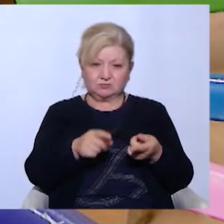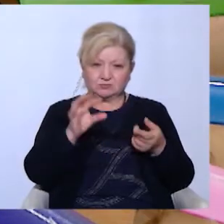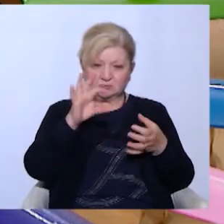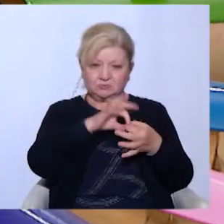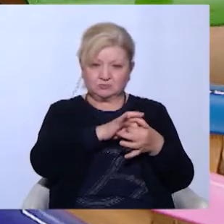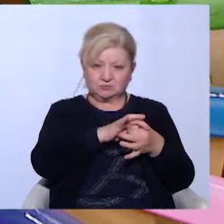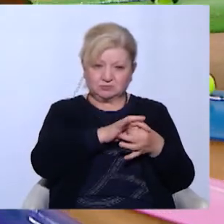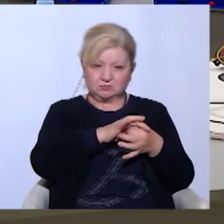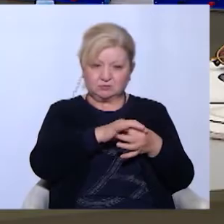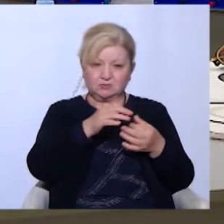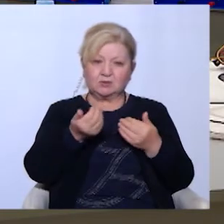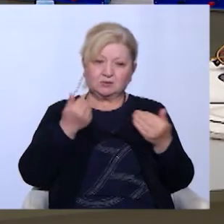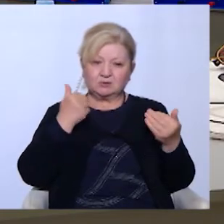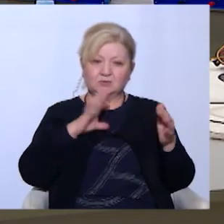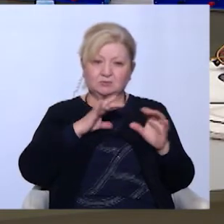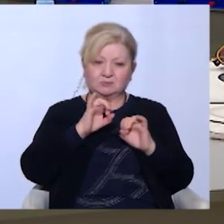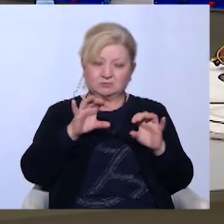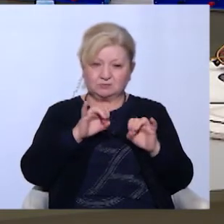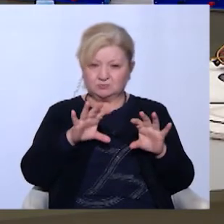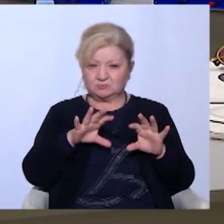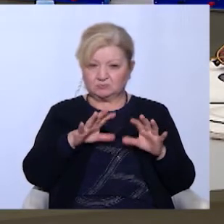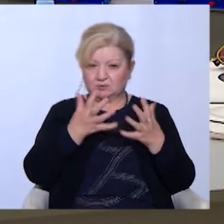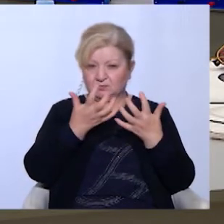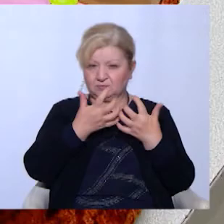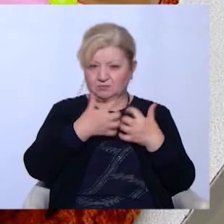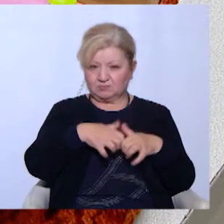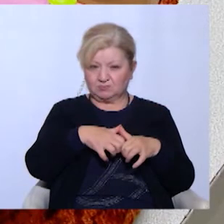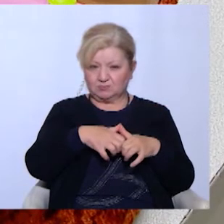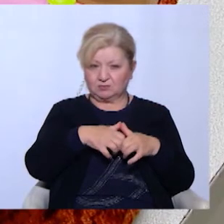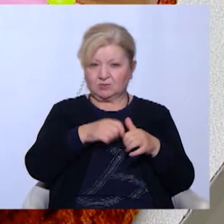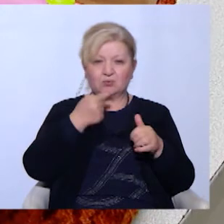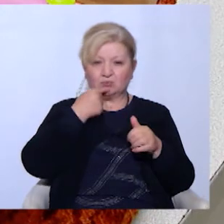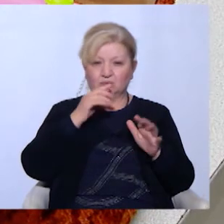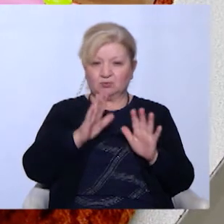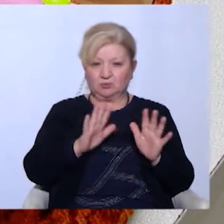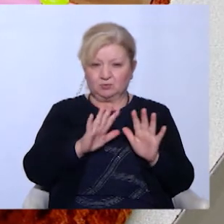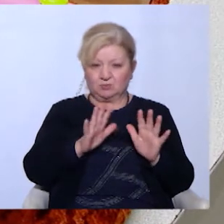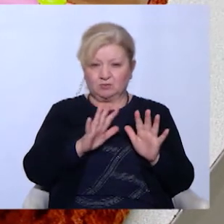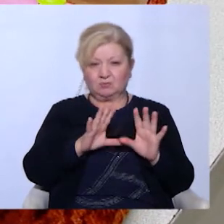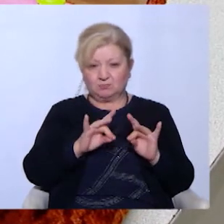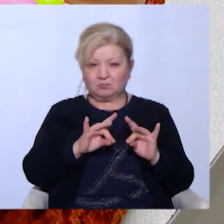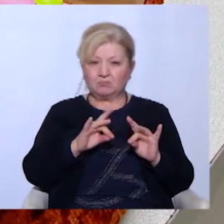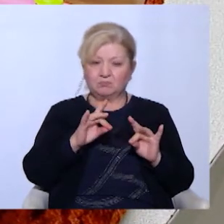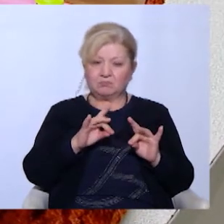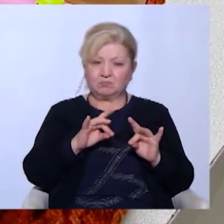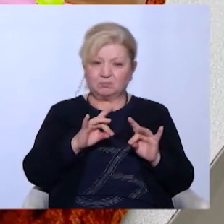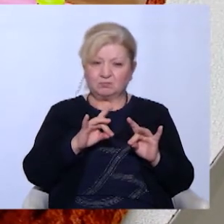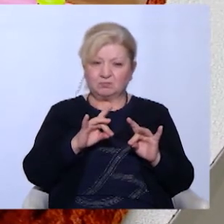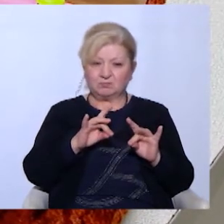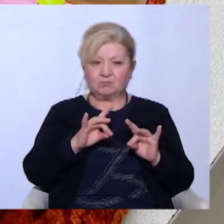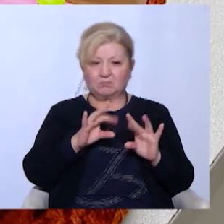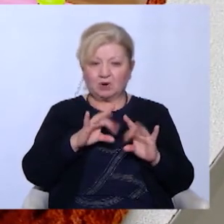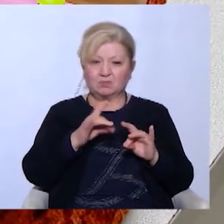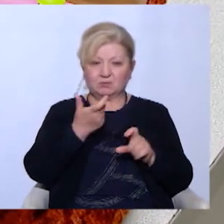თვითონ რობოტია დამაგრებული. აქვე როგორც წეღან მოგახსენეთ, მექანიზმი არც ისეთი რთულია, თუმცა